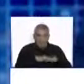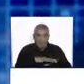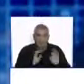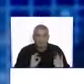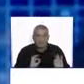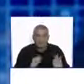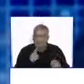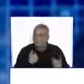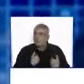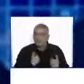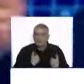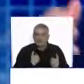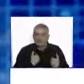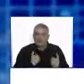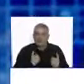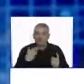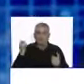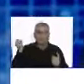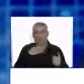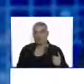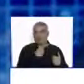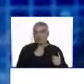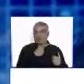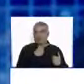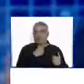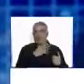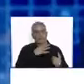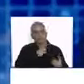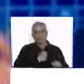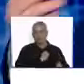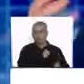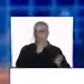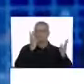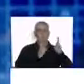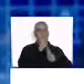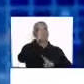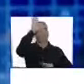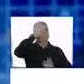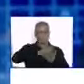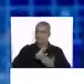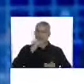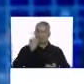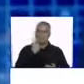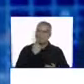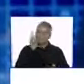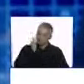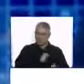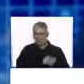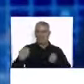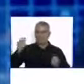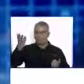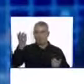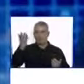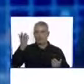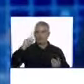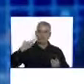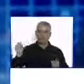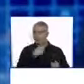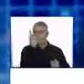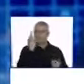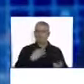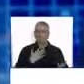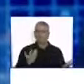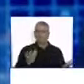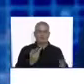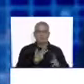באמת? תגיד לי, כשבאו בן לאדן והוריד את התאומים, אתה חושב שלא כל האמריקאים אמר למחוק את כולם בכלל אכפת